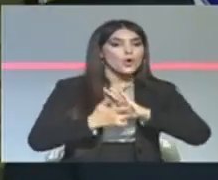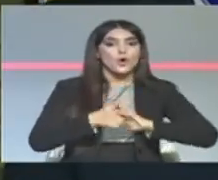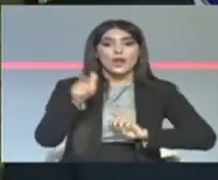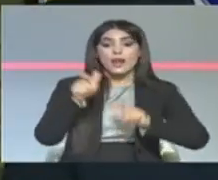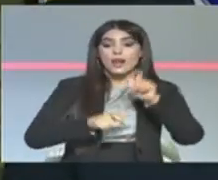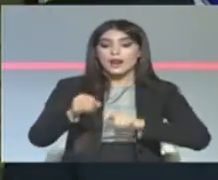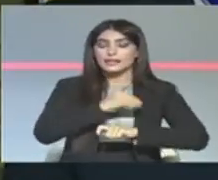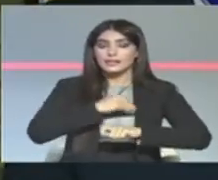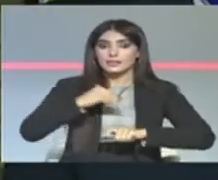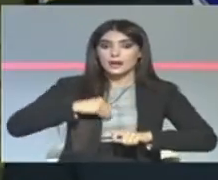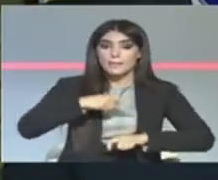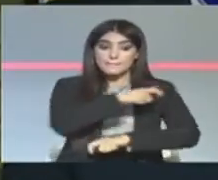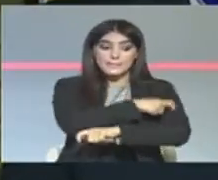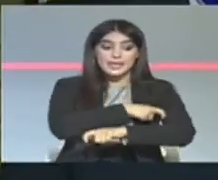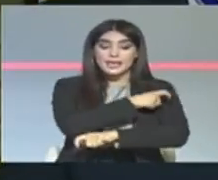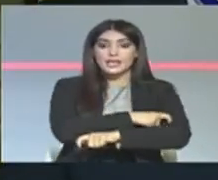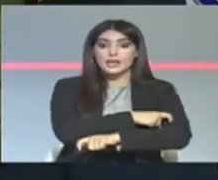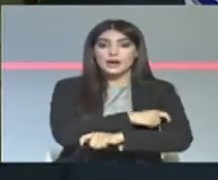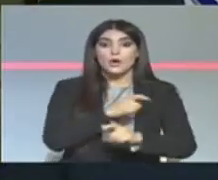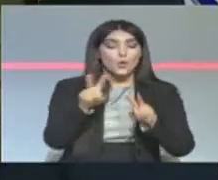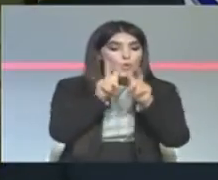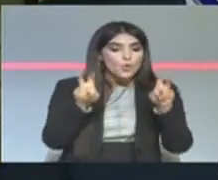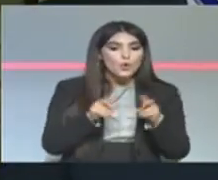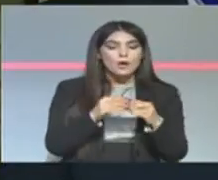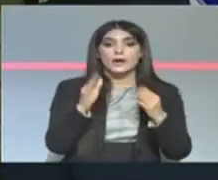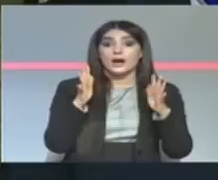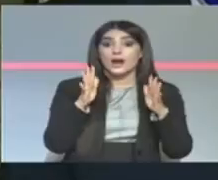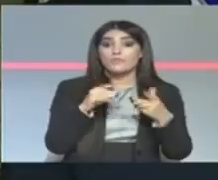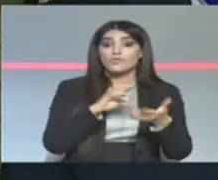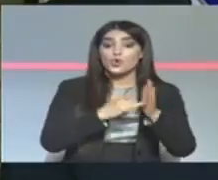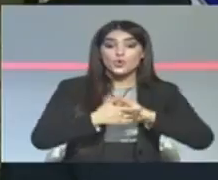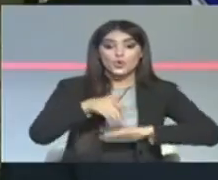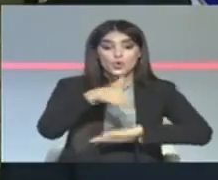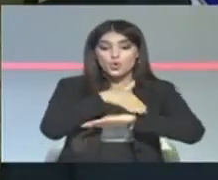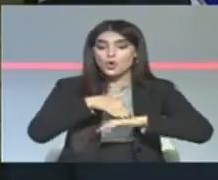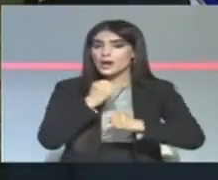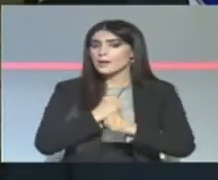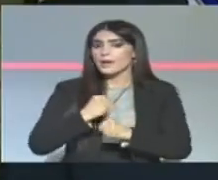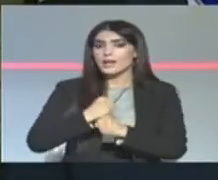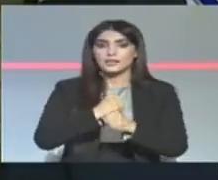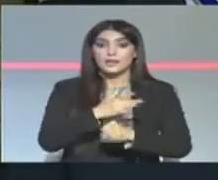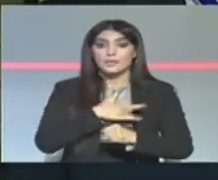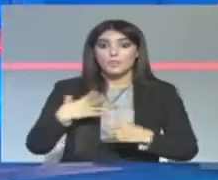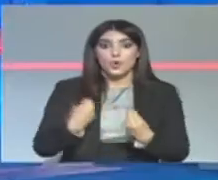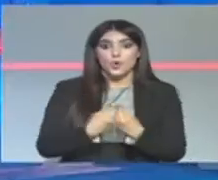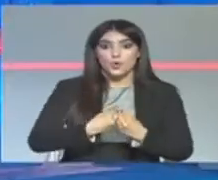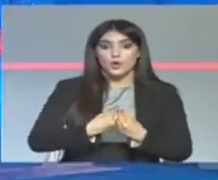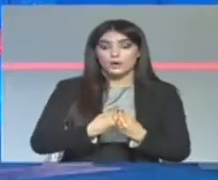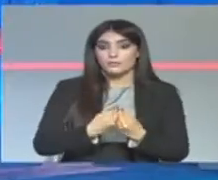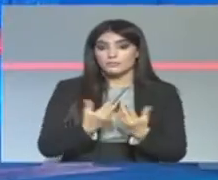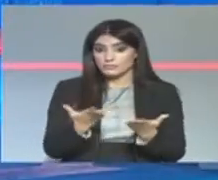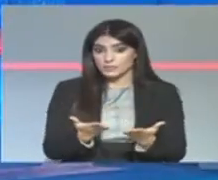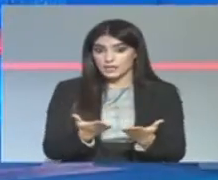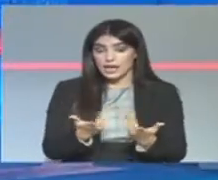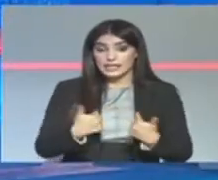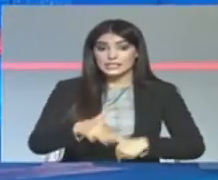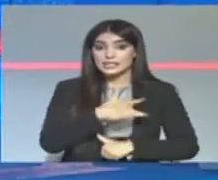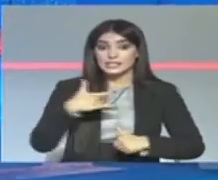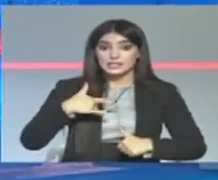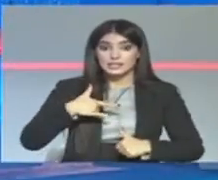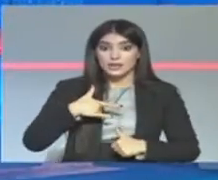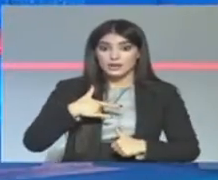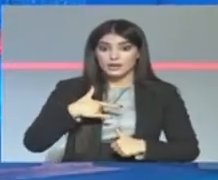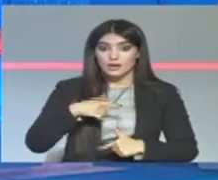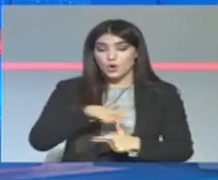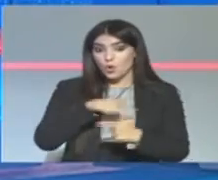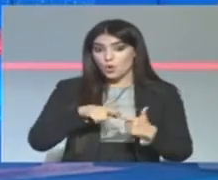وشبه الطبيه العامله في الخطوط الاماميه وفي كل خطوط بال قطاعين قطاع الصحه العمومي